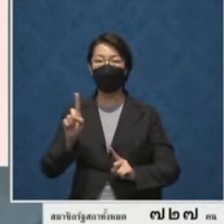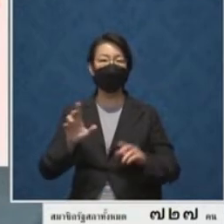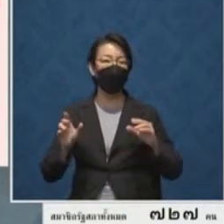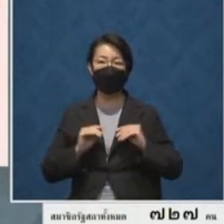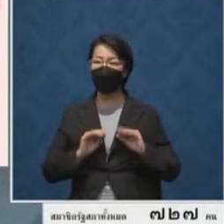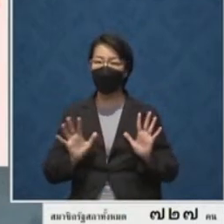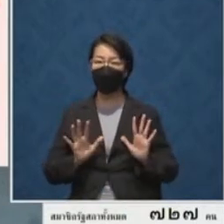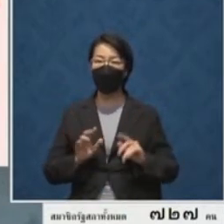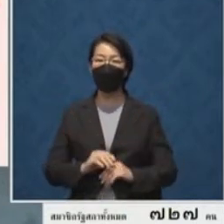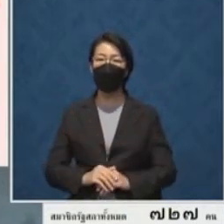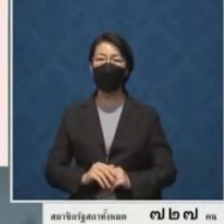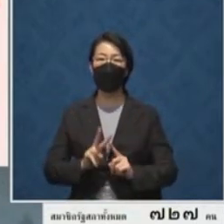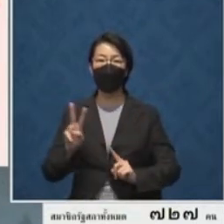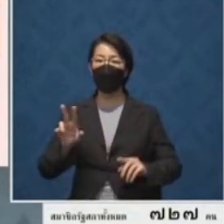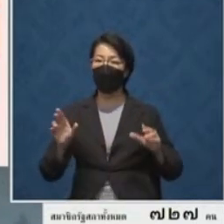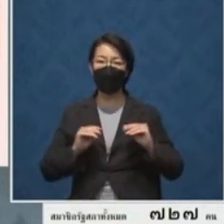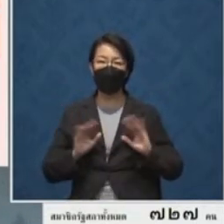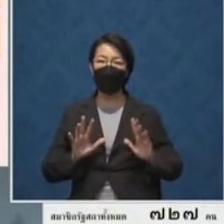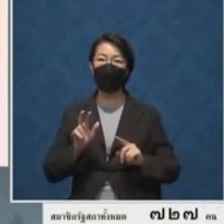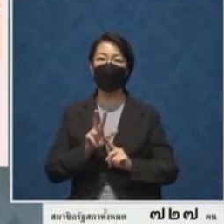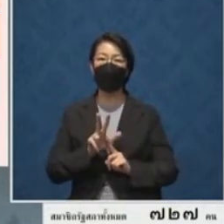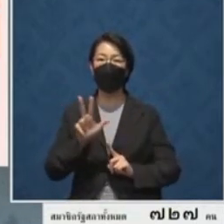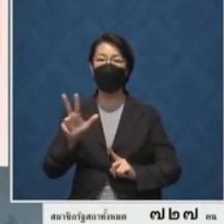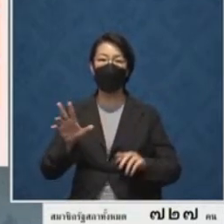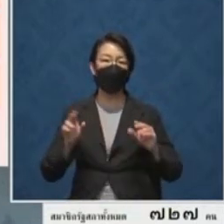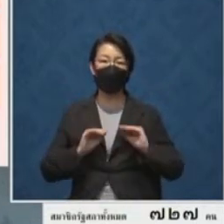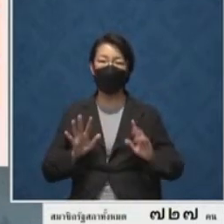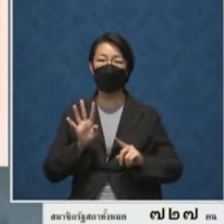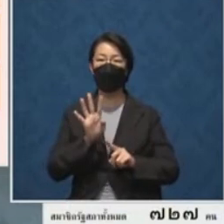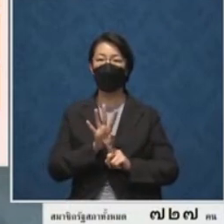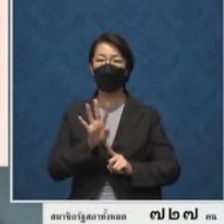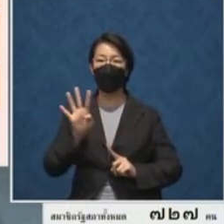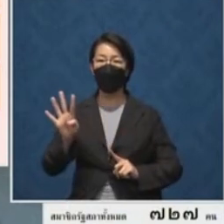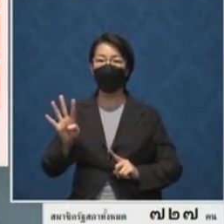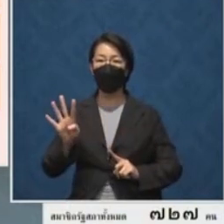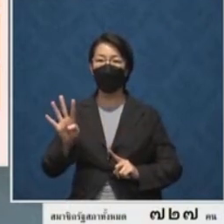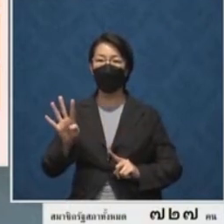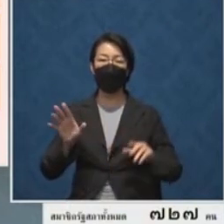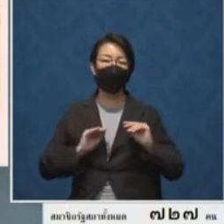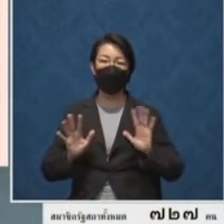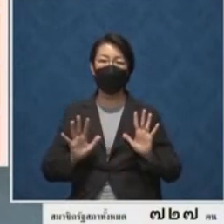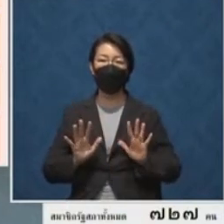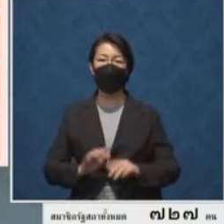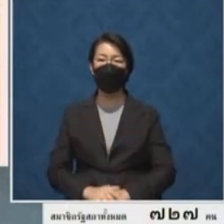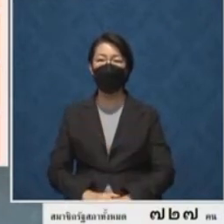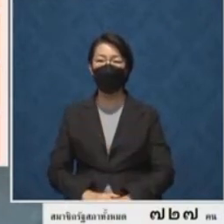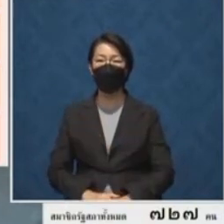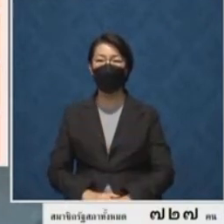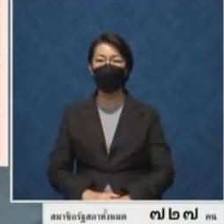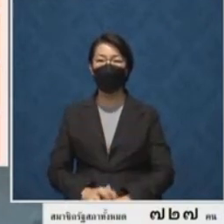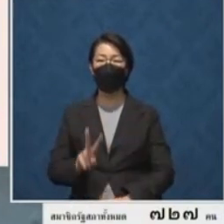รับหลักการ3ไม่รับหลักการ4ไม่รับหลักการครับ 290นาย